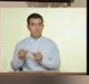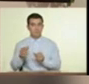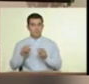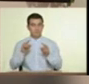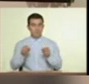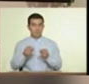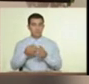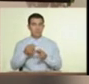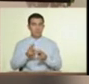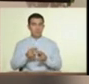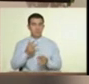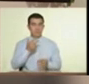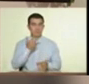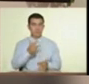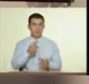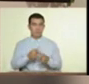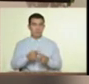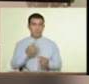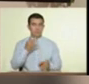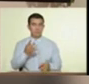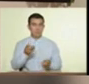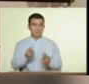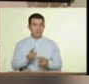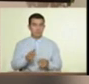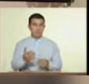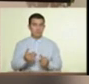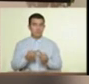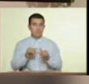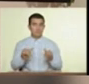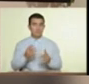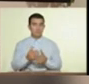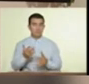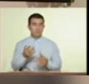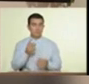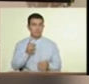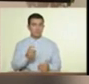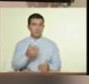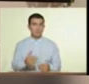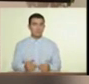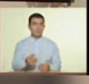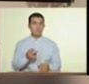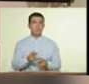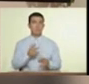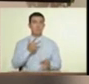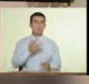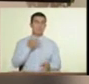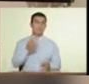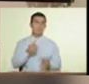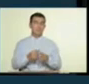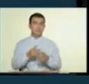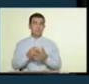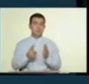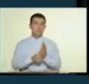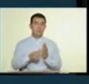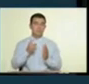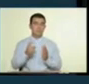ichida 3 qo'shuv 4 qoladi. Ko'paytiruv x, bu esa 3 ni 4 ga qo'shsak 7x